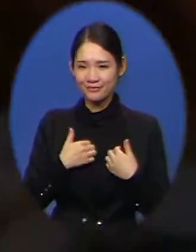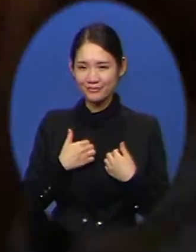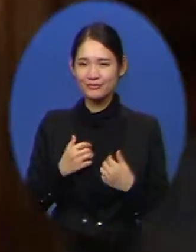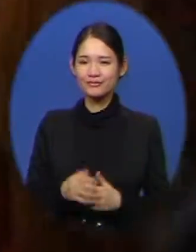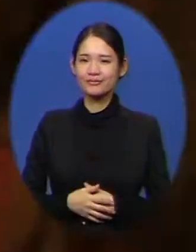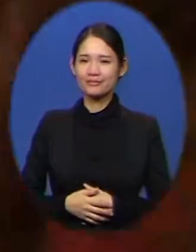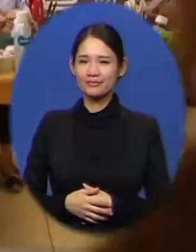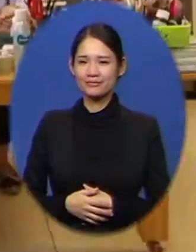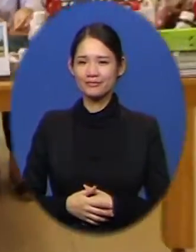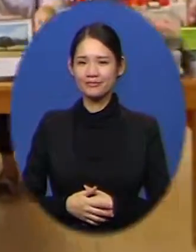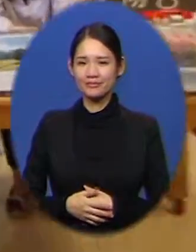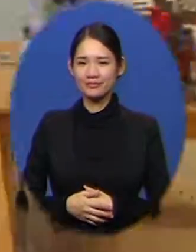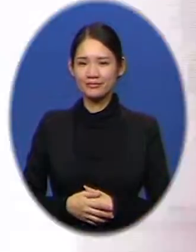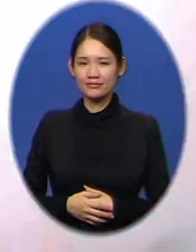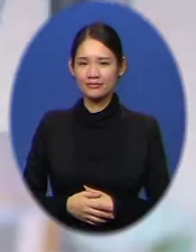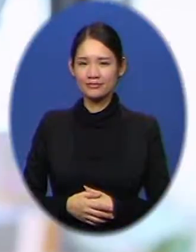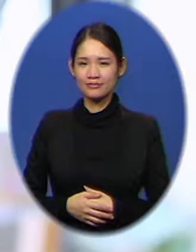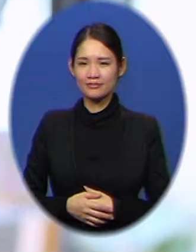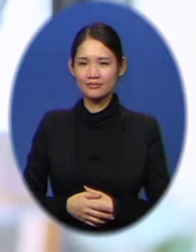안녕하세요.